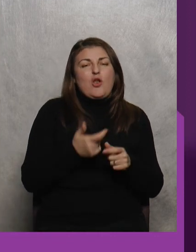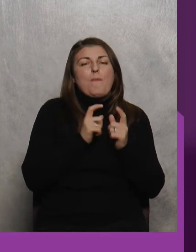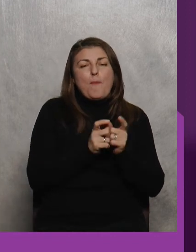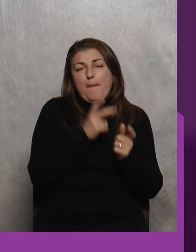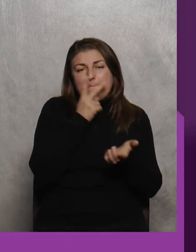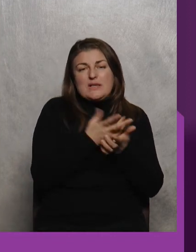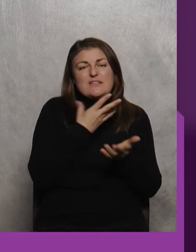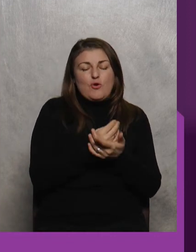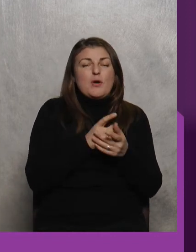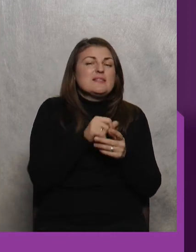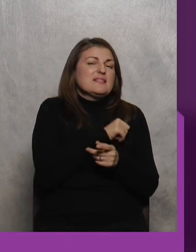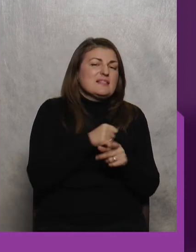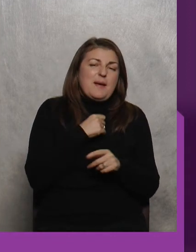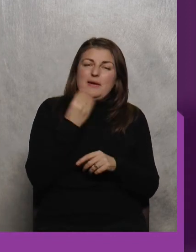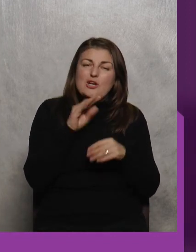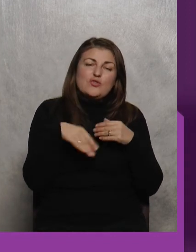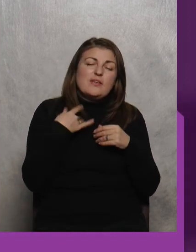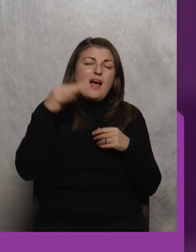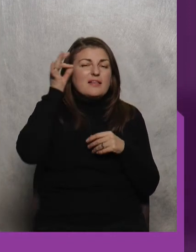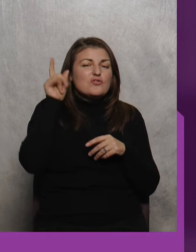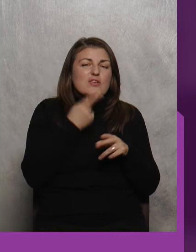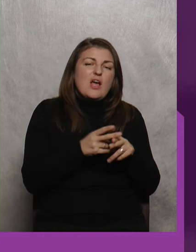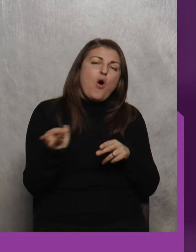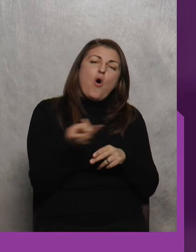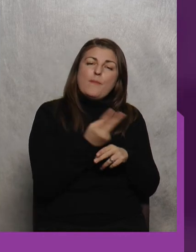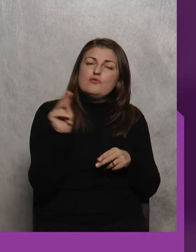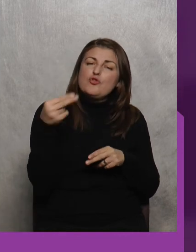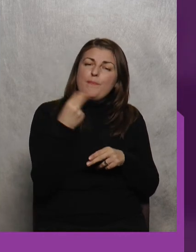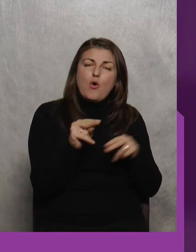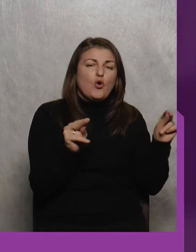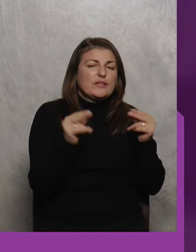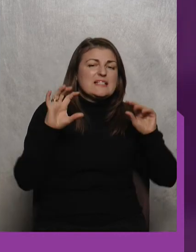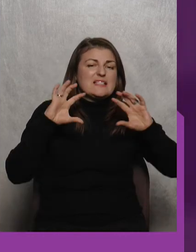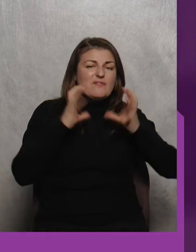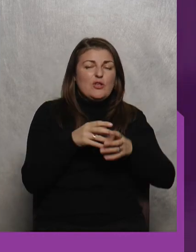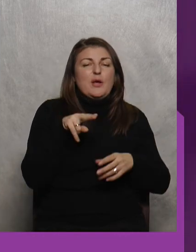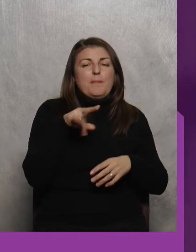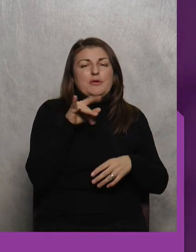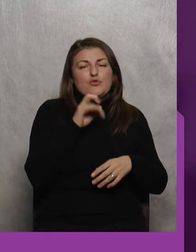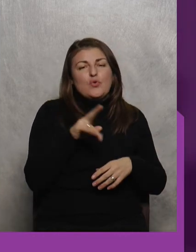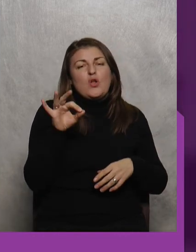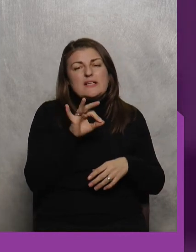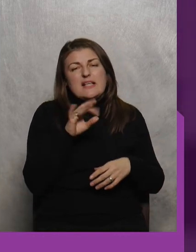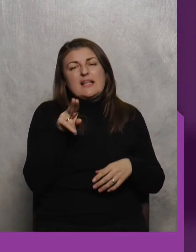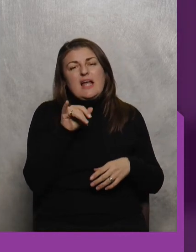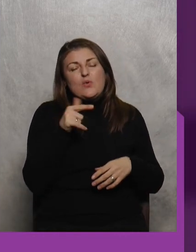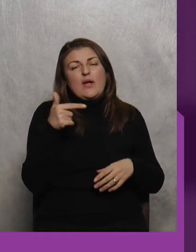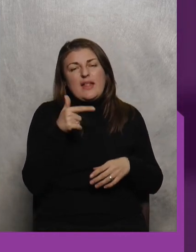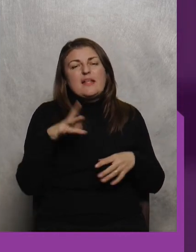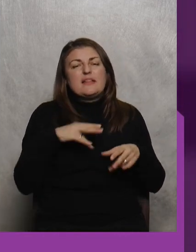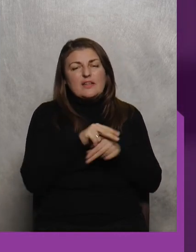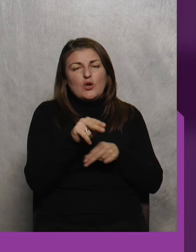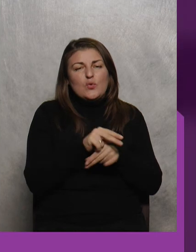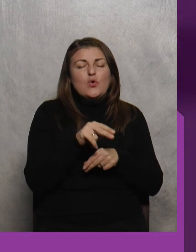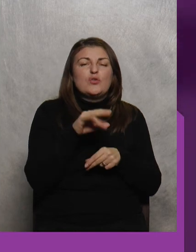свою боротьбу саме кращі сторони. Я нагадую, що це обидві чемпіонки світу. Пінчук Олександр і Данюк Геннадій тренують